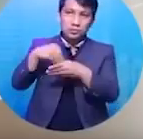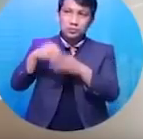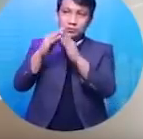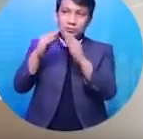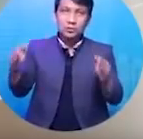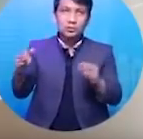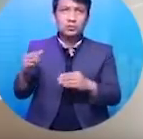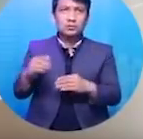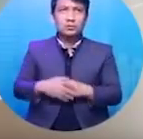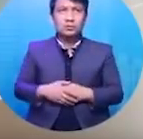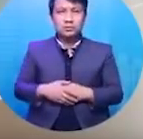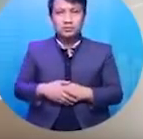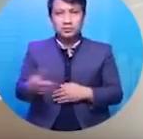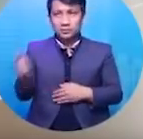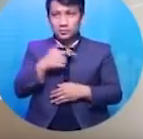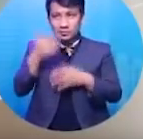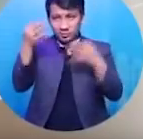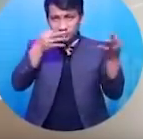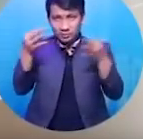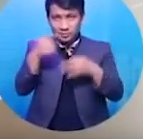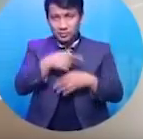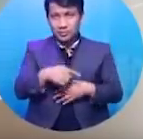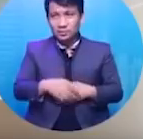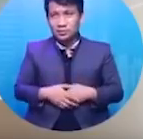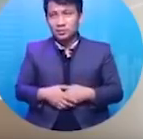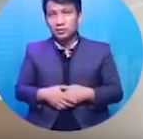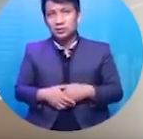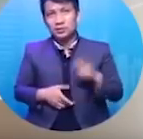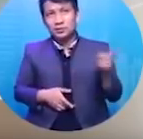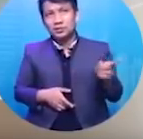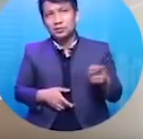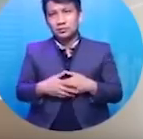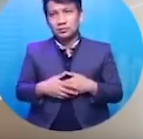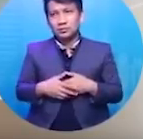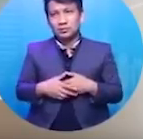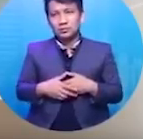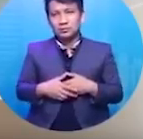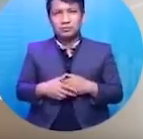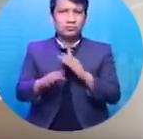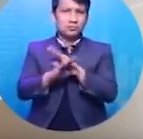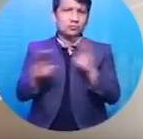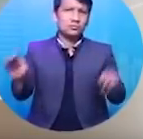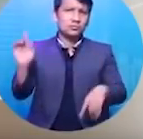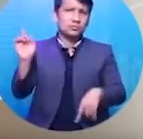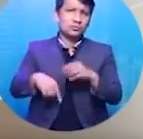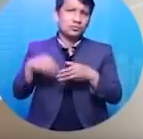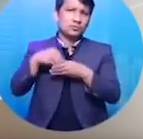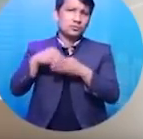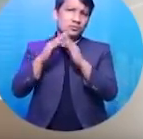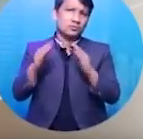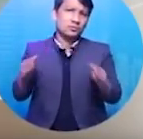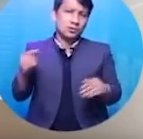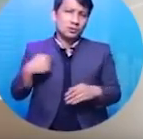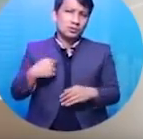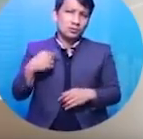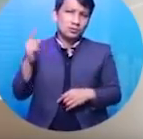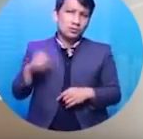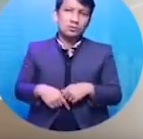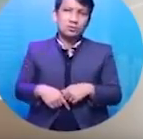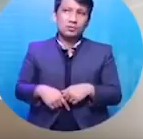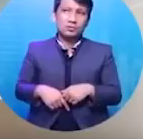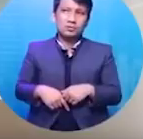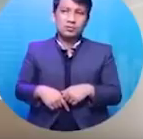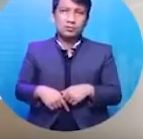ko. Nakadrugs ka ba ngayon, sir? Ha? Nakadrugs ka ba ngayon? Nakatake ka ngayon? Ay, hindi, narito ko sa loob ng bahay namin. Hindi nga po ako ako